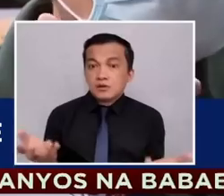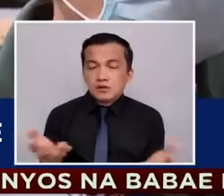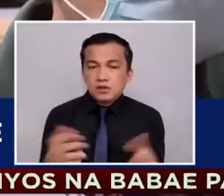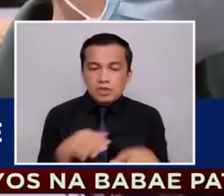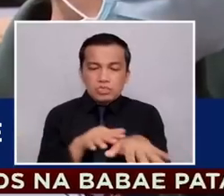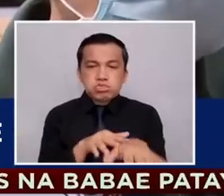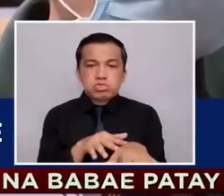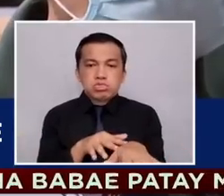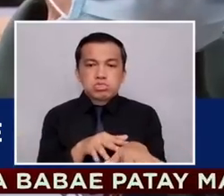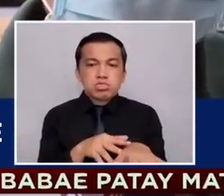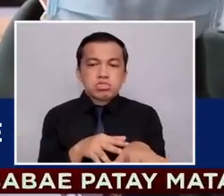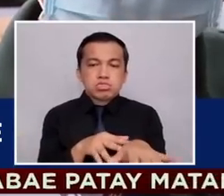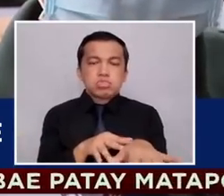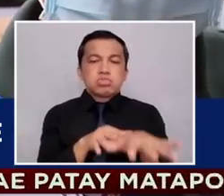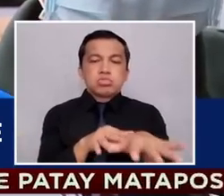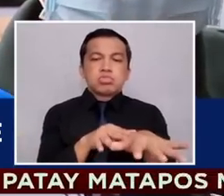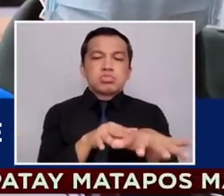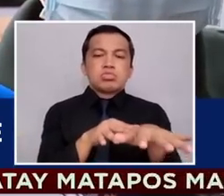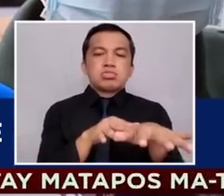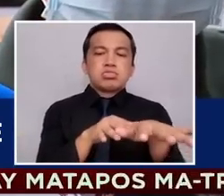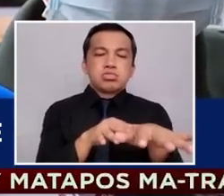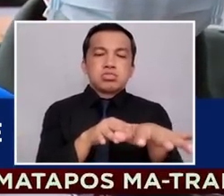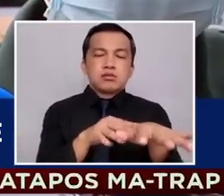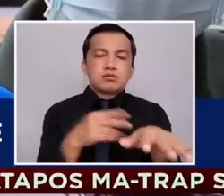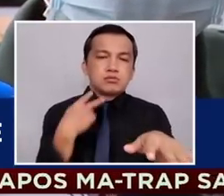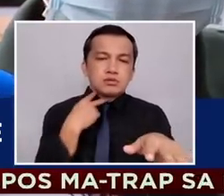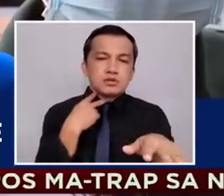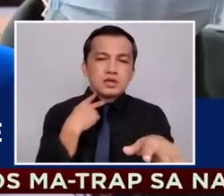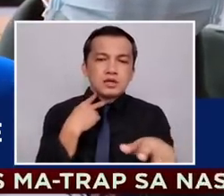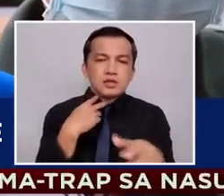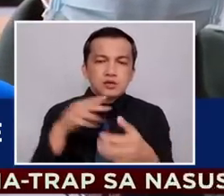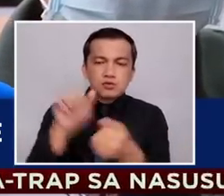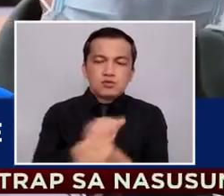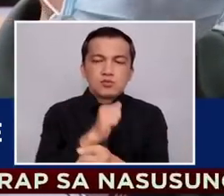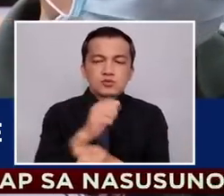ang sakyan, mapakalakas ng consumption ng diesel.